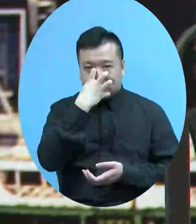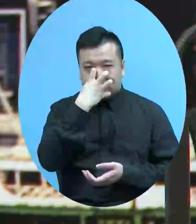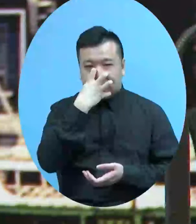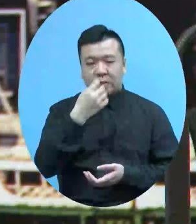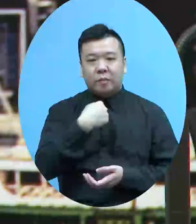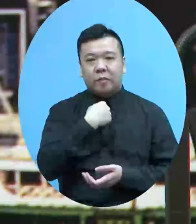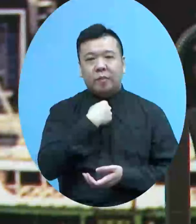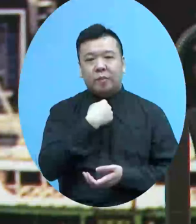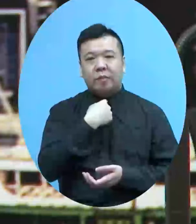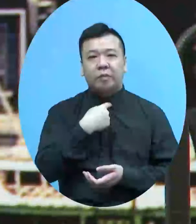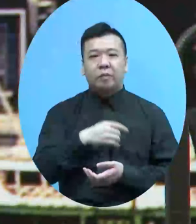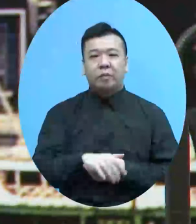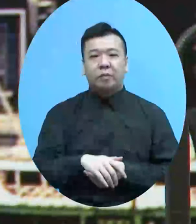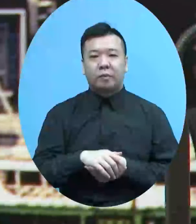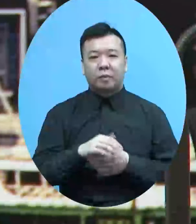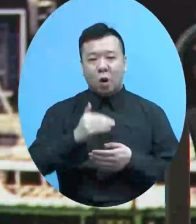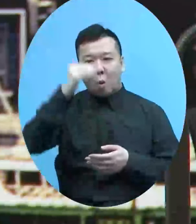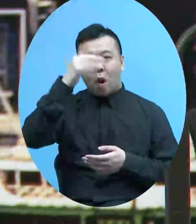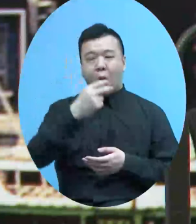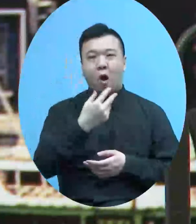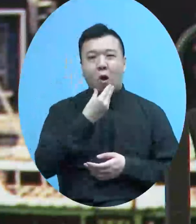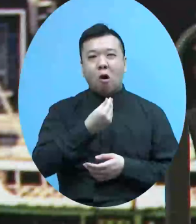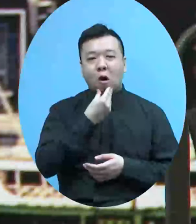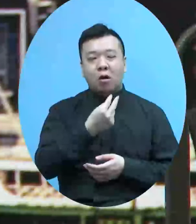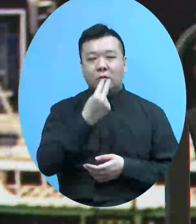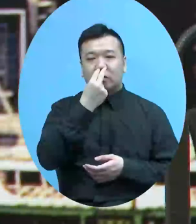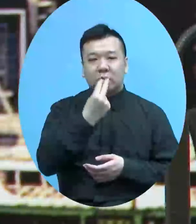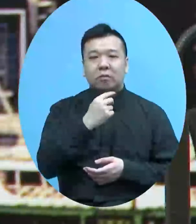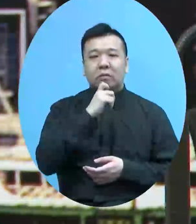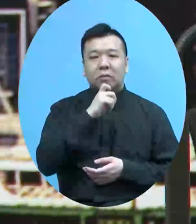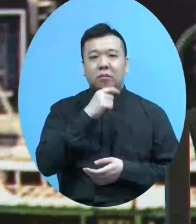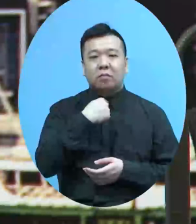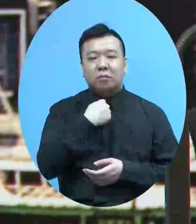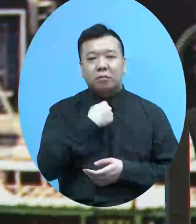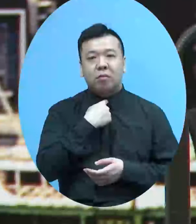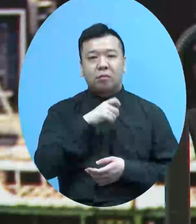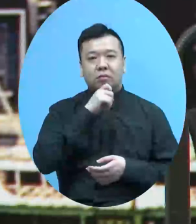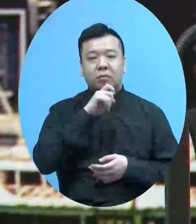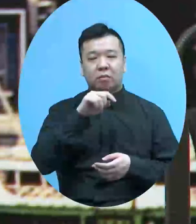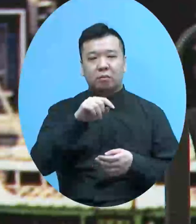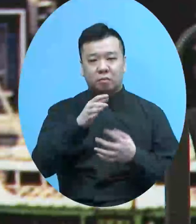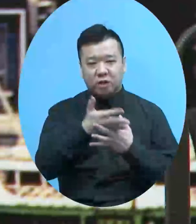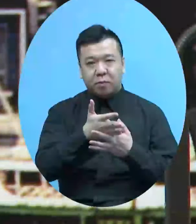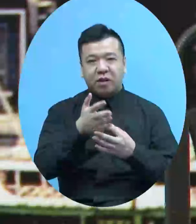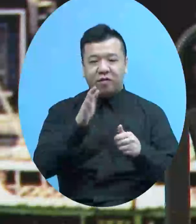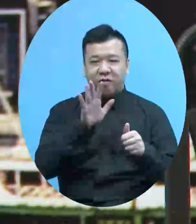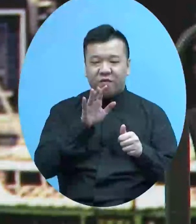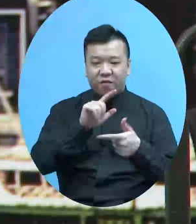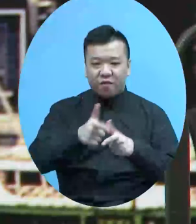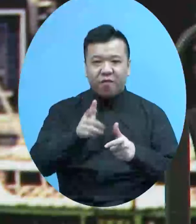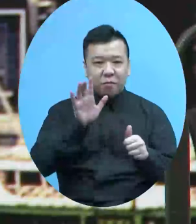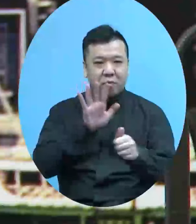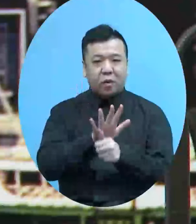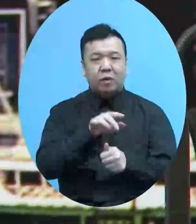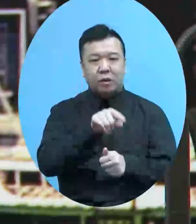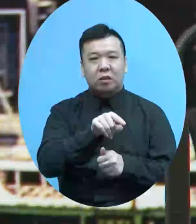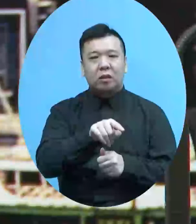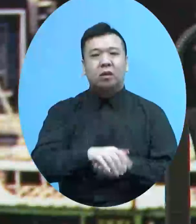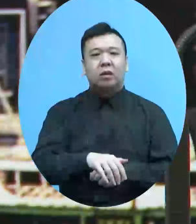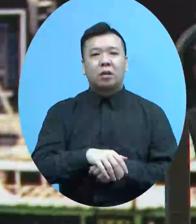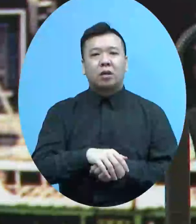高濃度的氧氣並且要用一些特別的方法幫她我們就叫